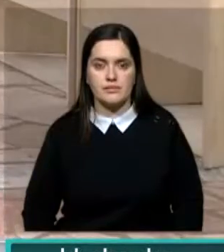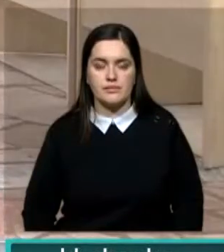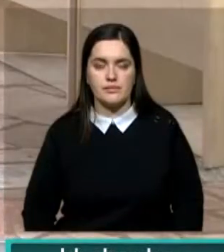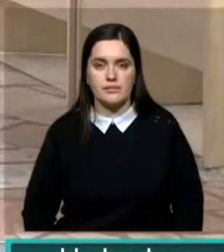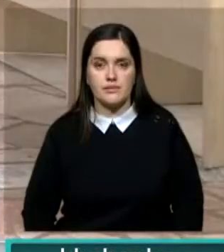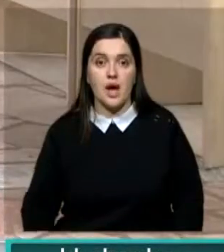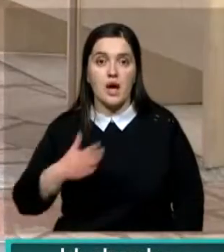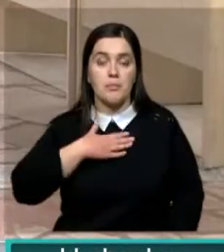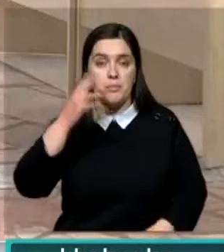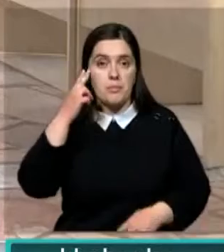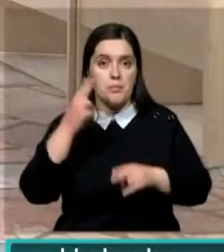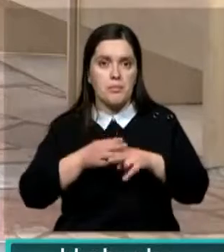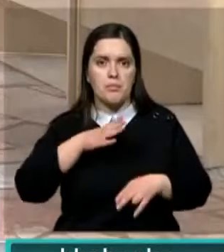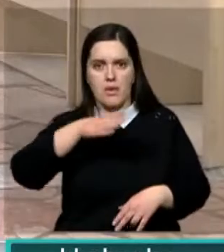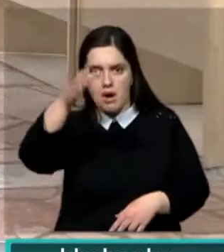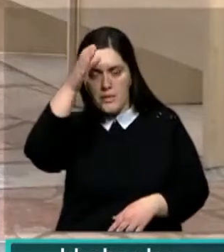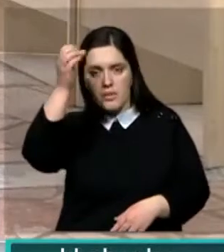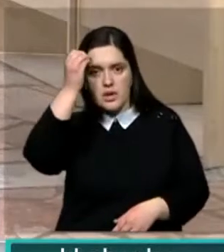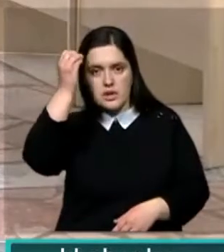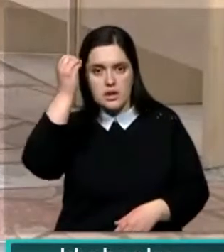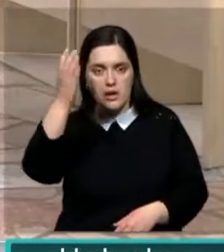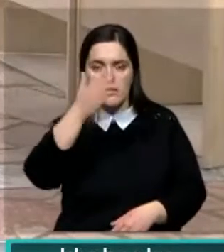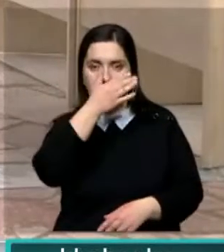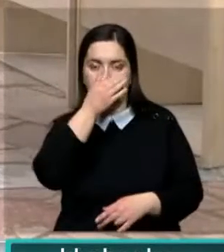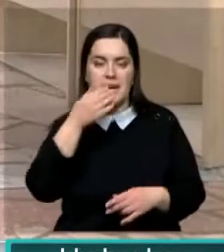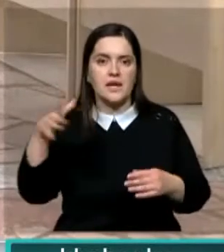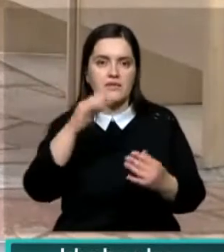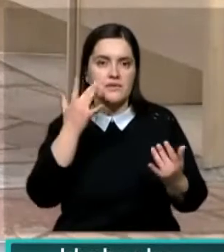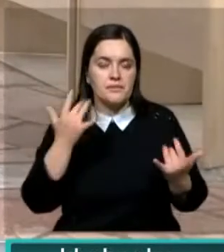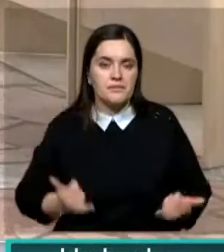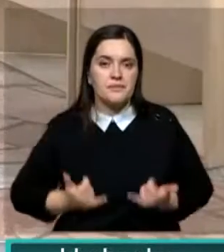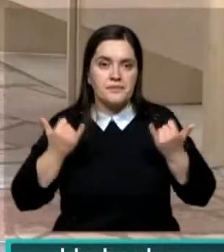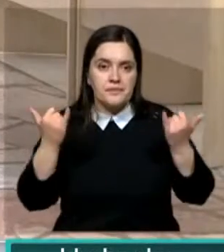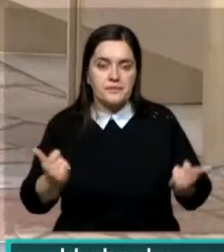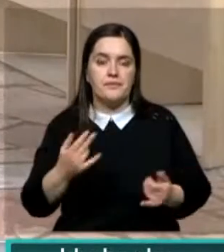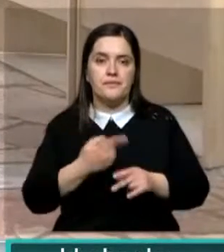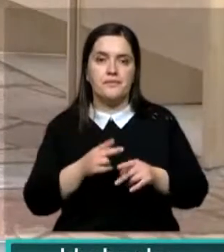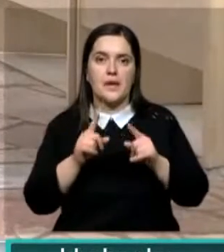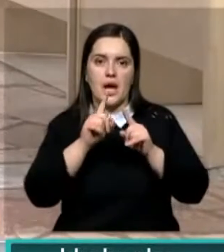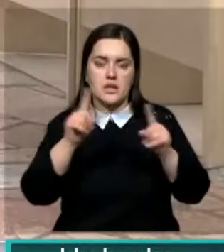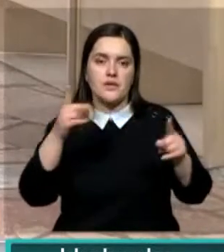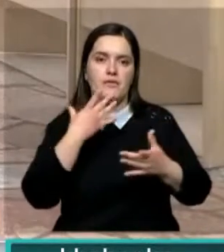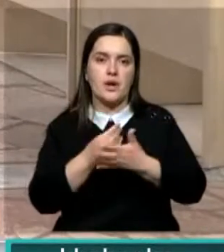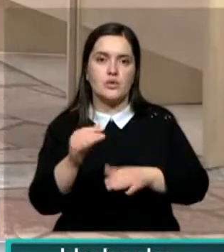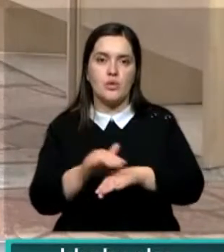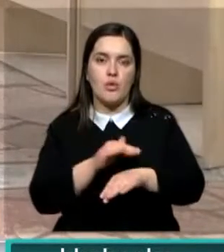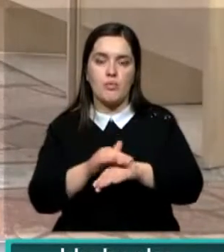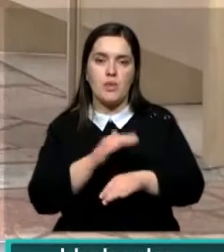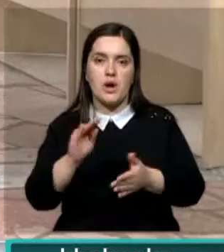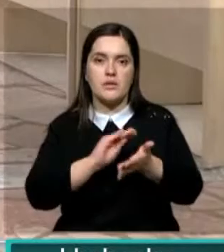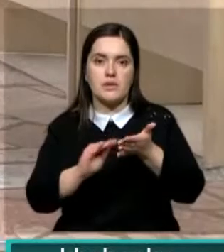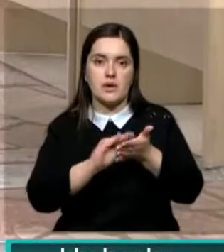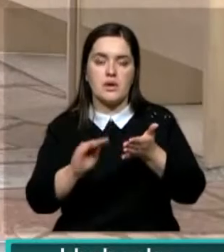Брат мой был человеком образованным, талантливым. Он ко всем относился с уважением, отличался от других своей добротой. Его произведения